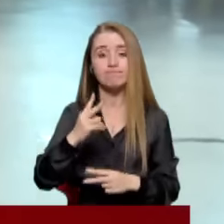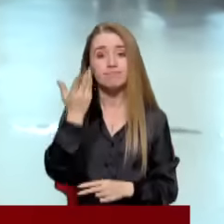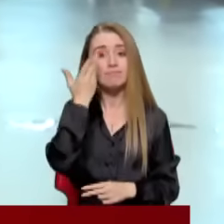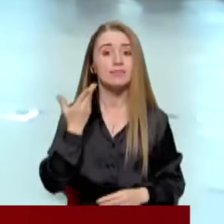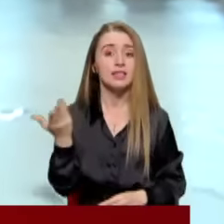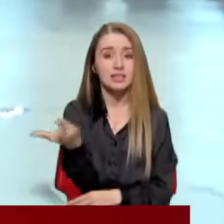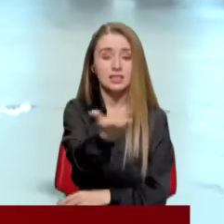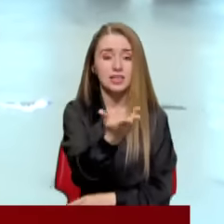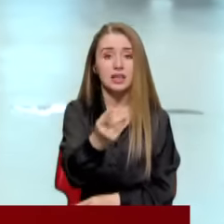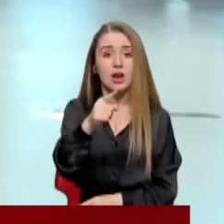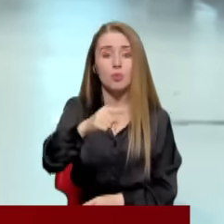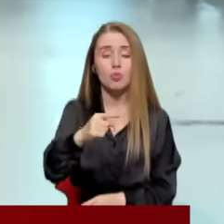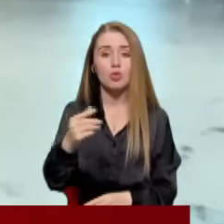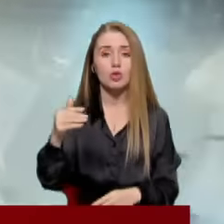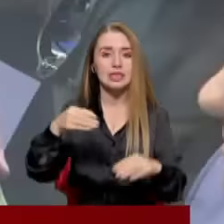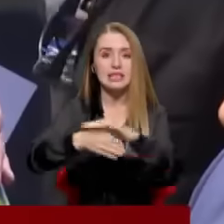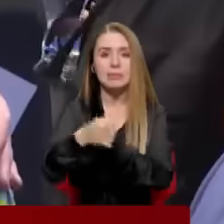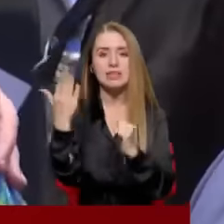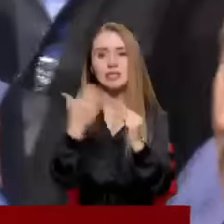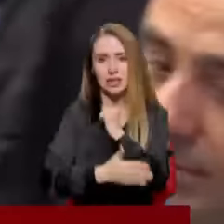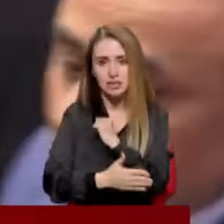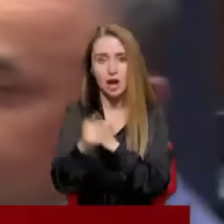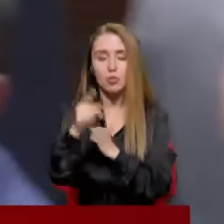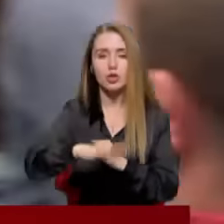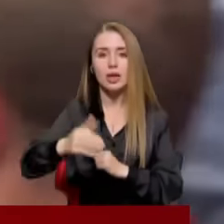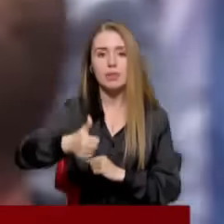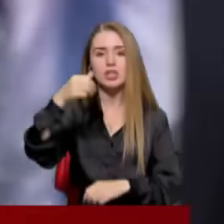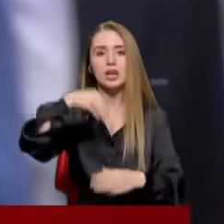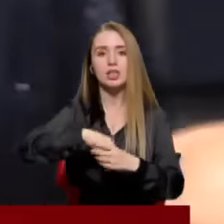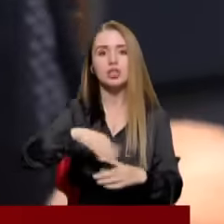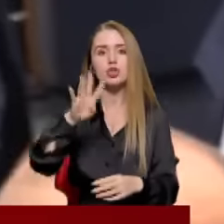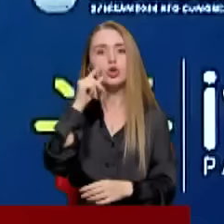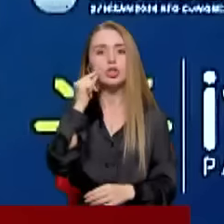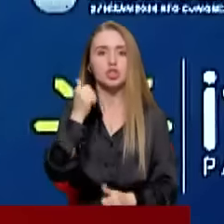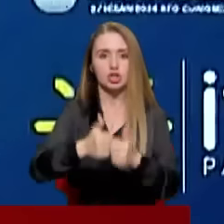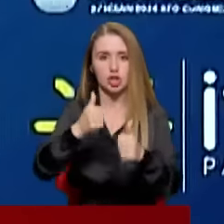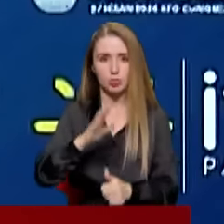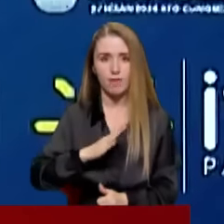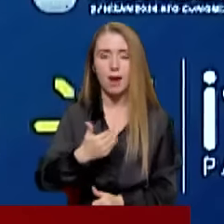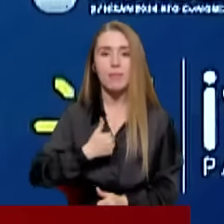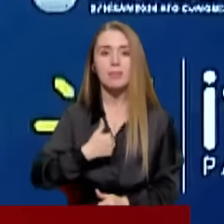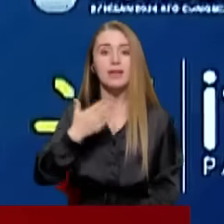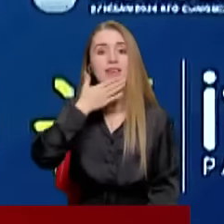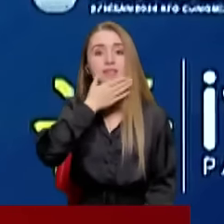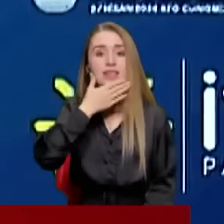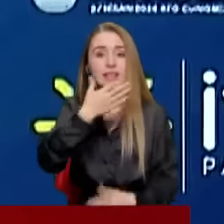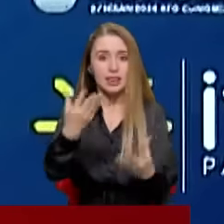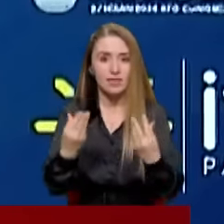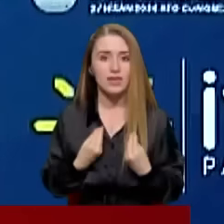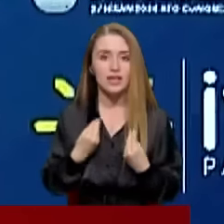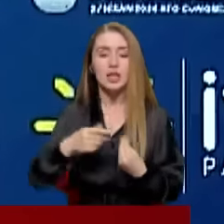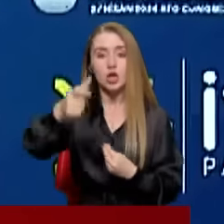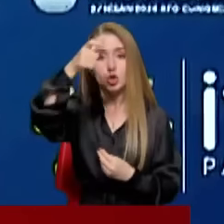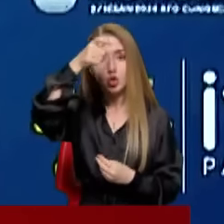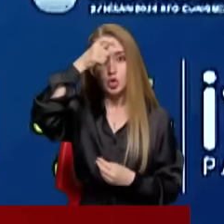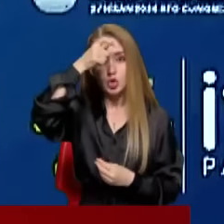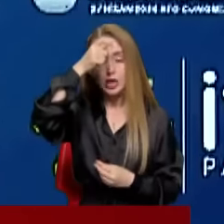İzleyicilerin alınmadığı olağanüstü kurultayda genel başkanlık için 4 isim yarıştı. Bana bir fırsat tanıyın.